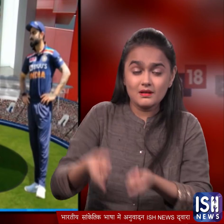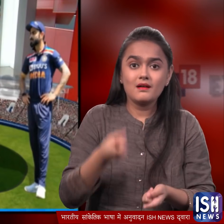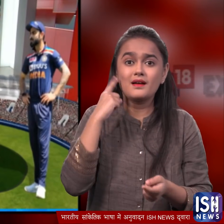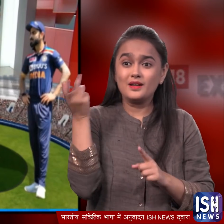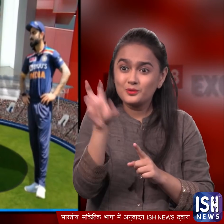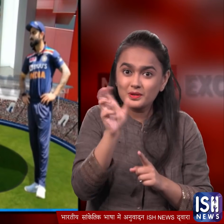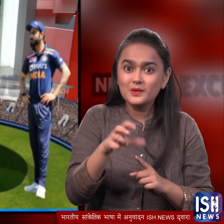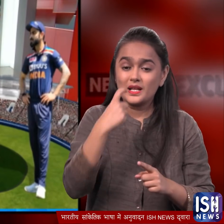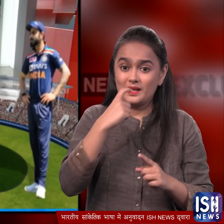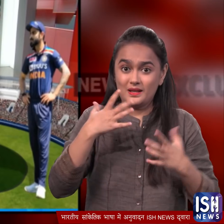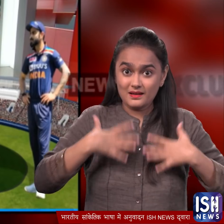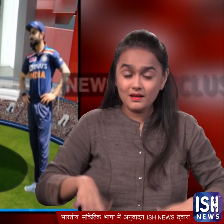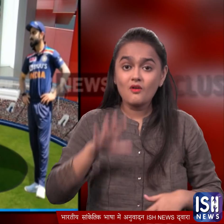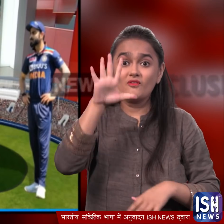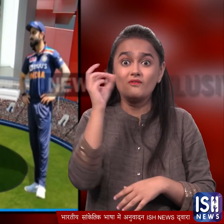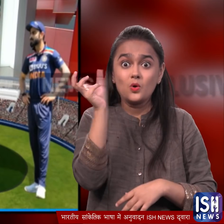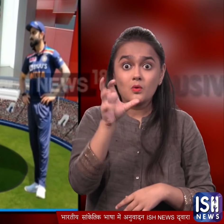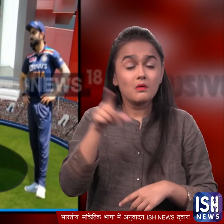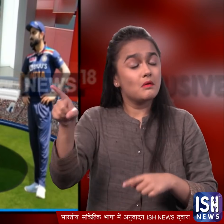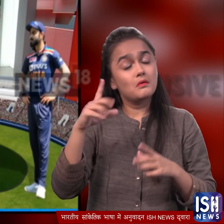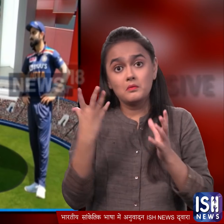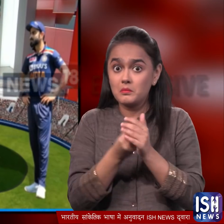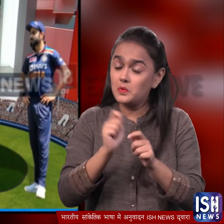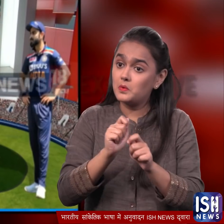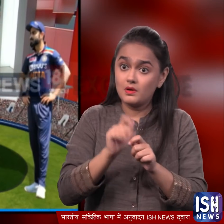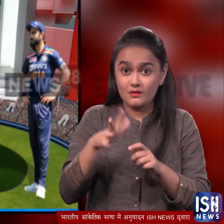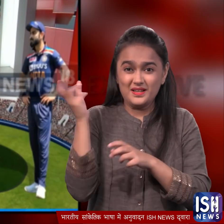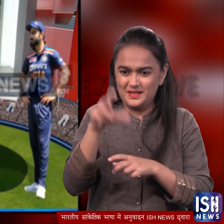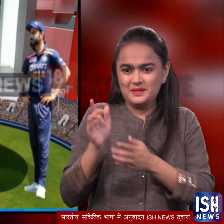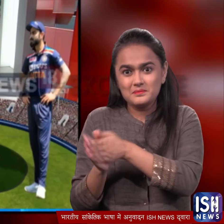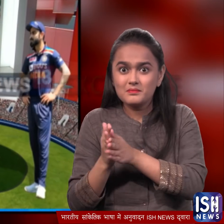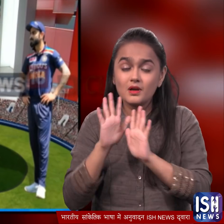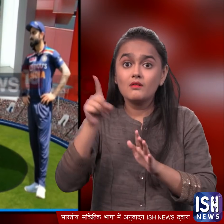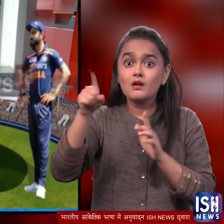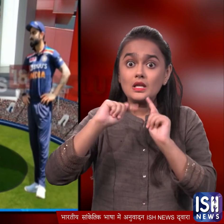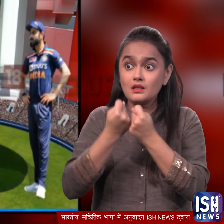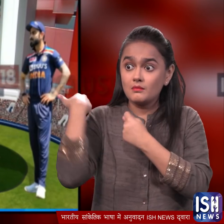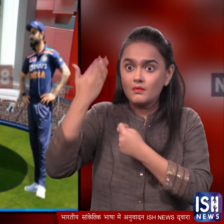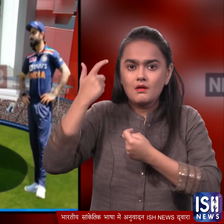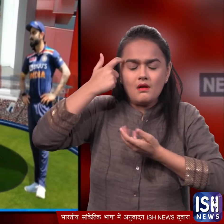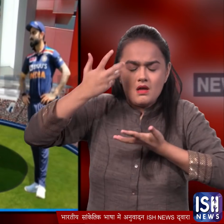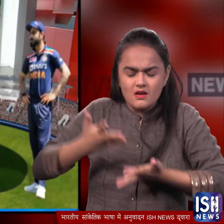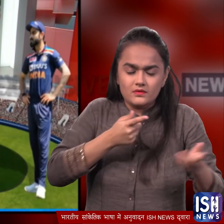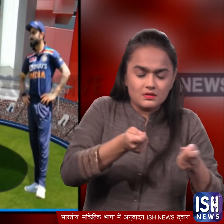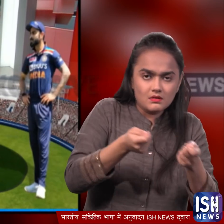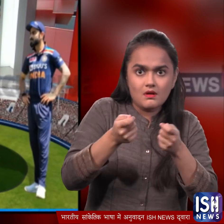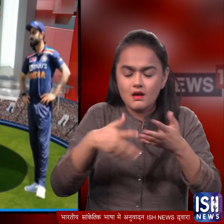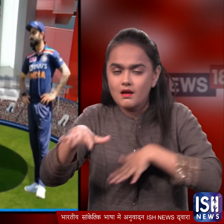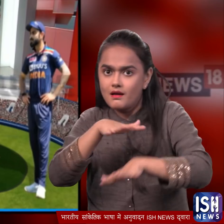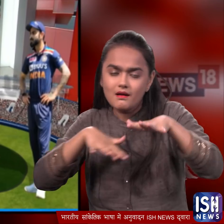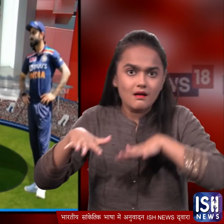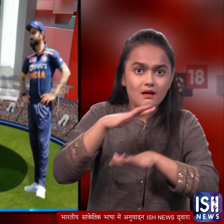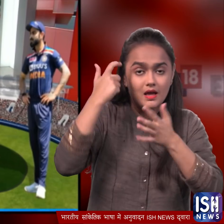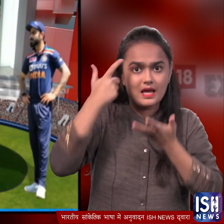साल से T20, टेस्ट और वनडे टीम की कप्तानी भी की। लेकिन इस दौरान उन पर टीम की जिम्मेदारियों का बोझ भी बहुत